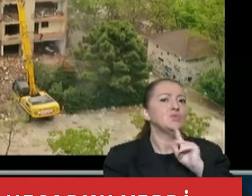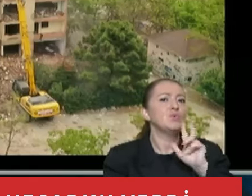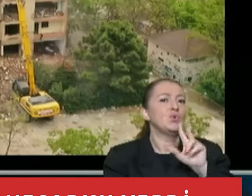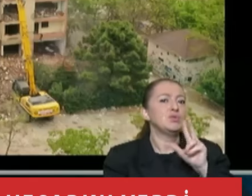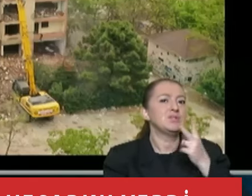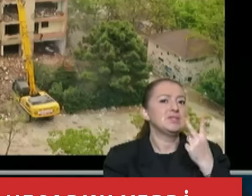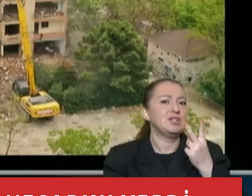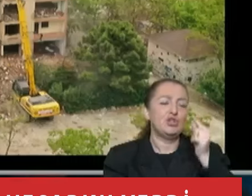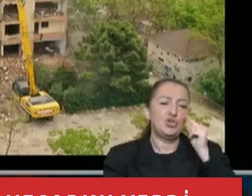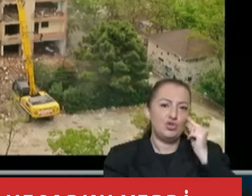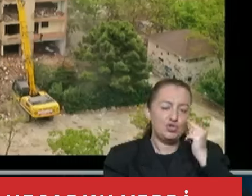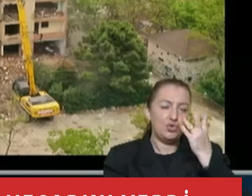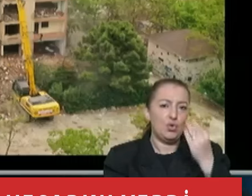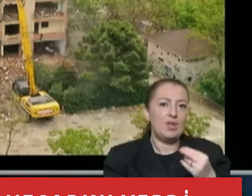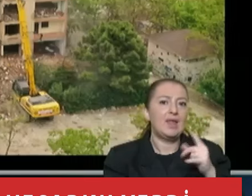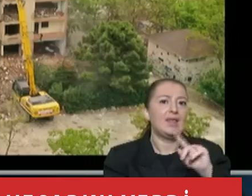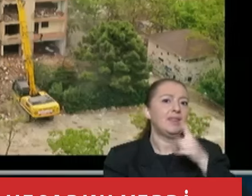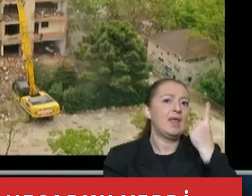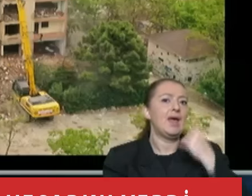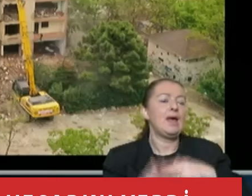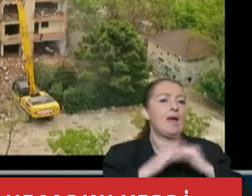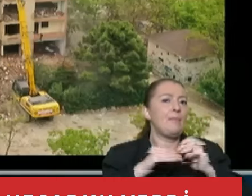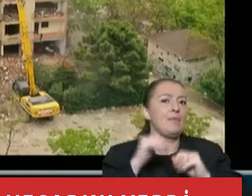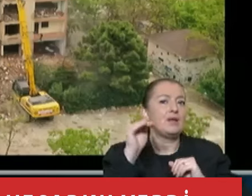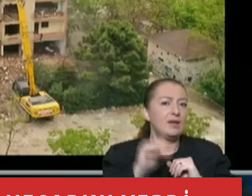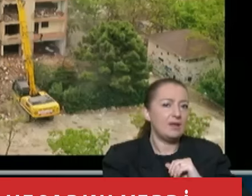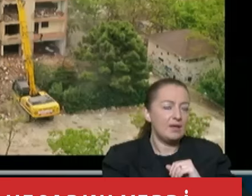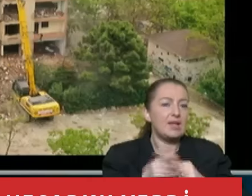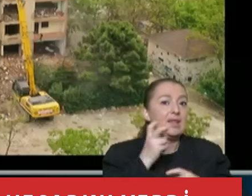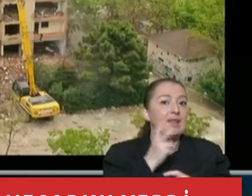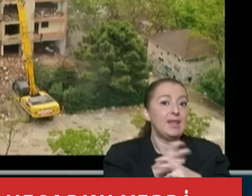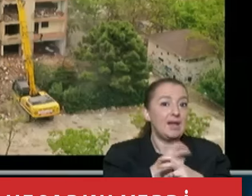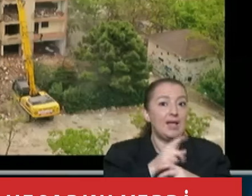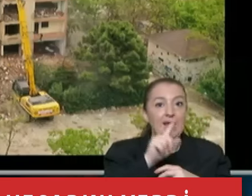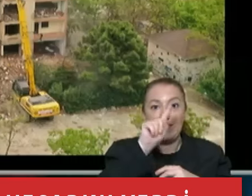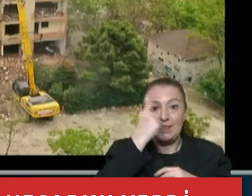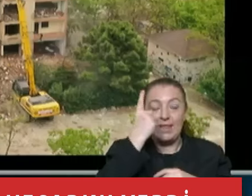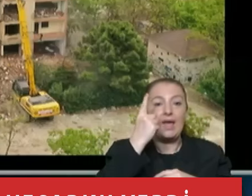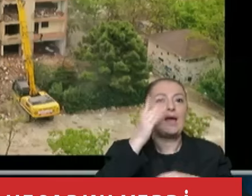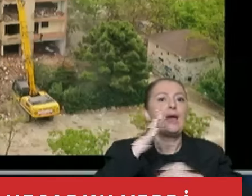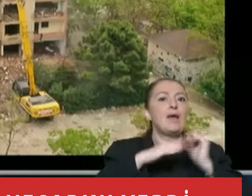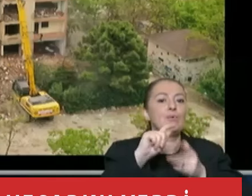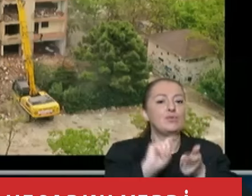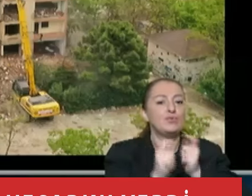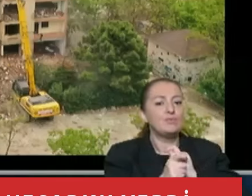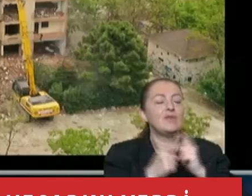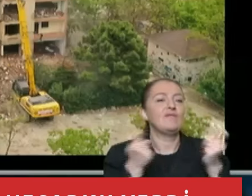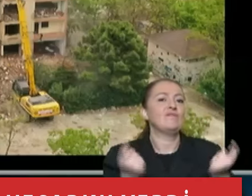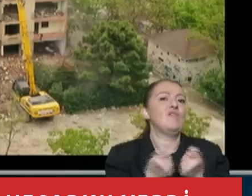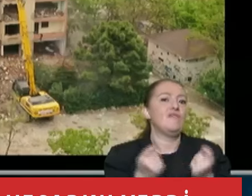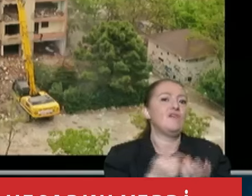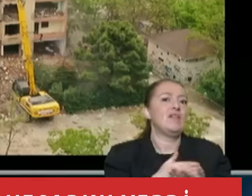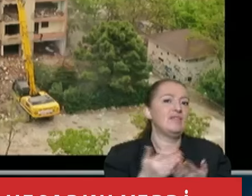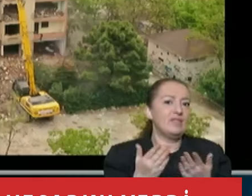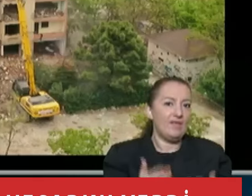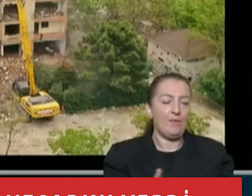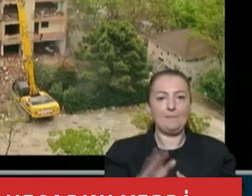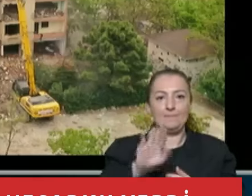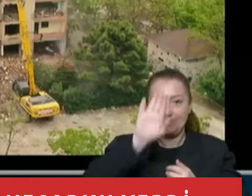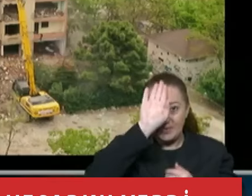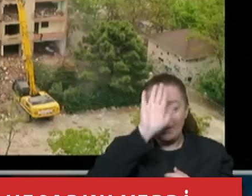kişiyi kapsayan tek yapılardan gelmiş olup riskli tek yapılar dönüştürülmesi devam etmektedir